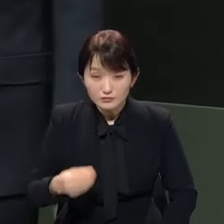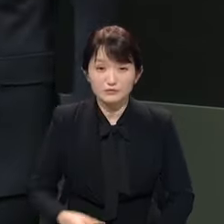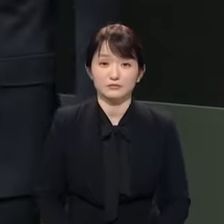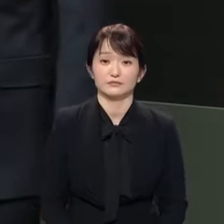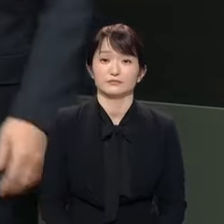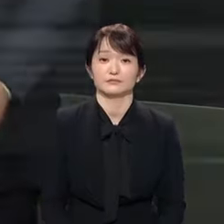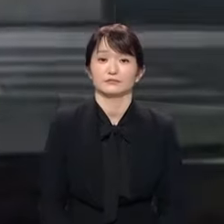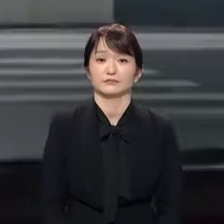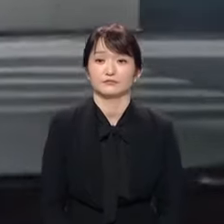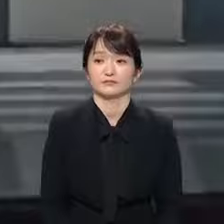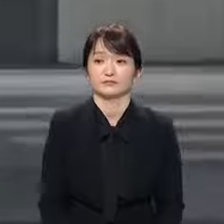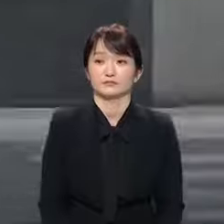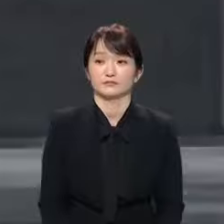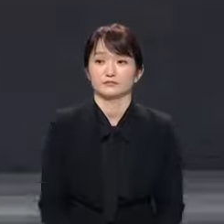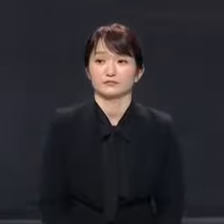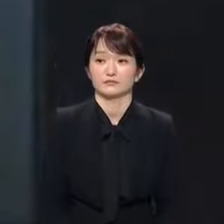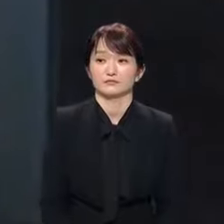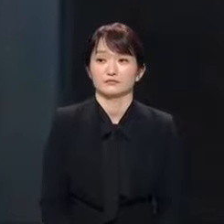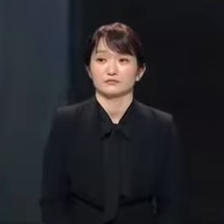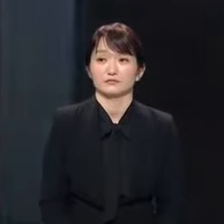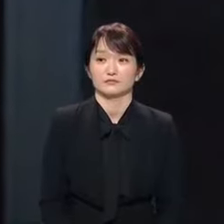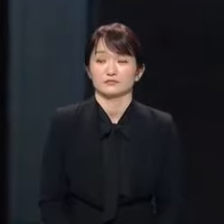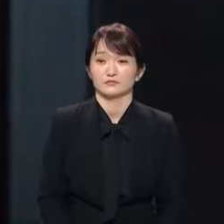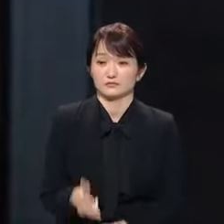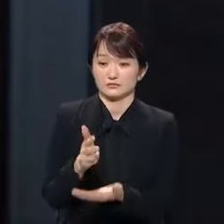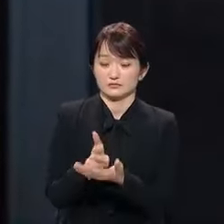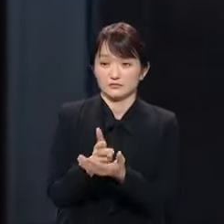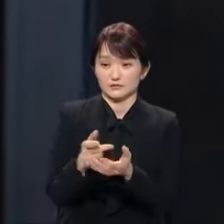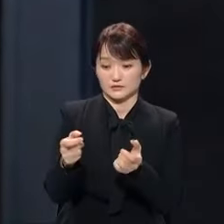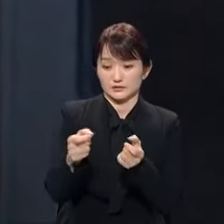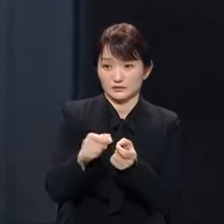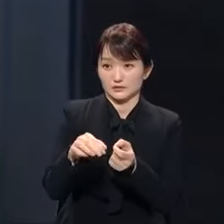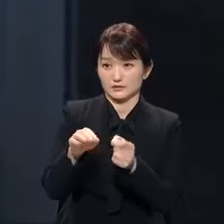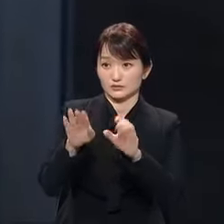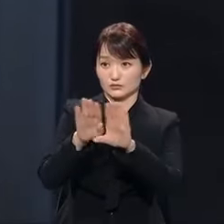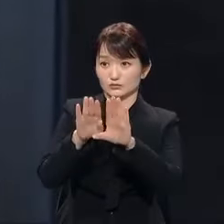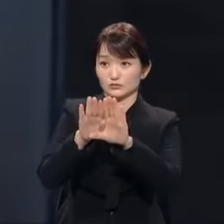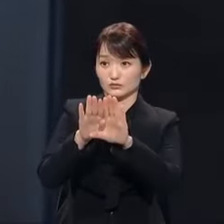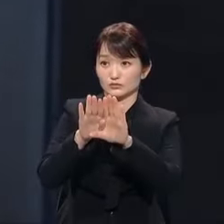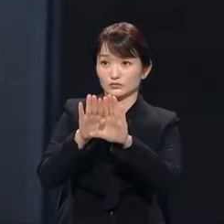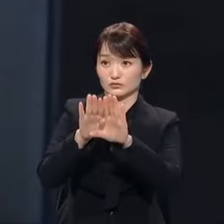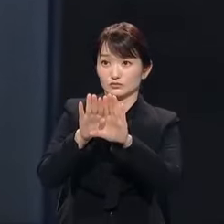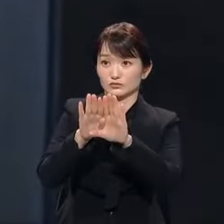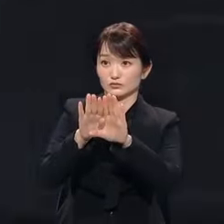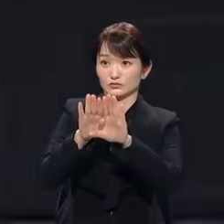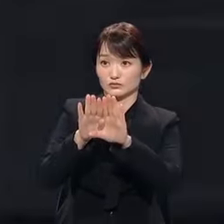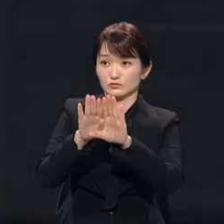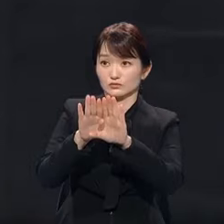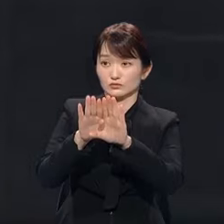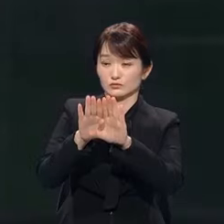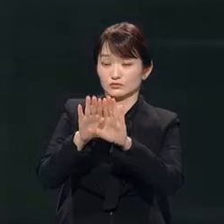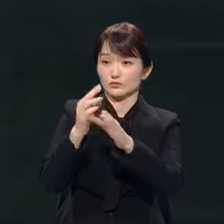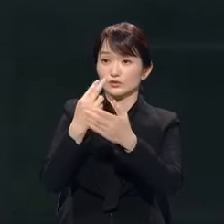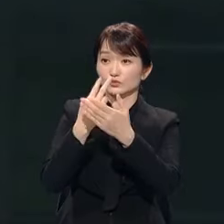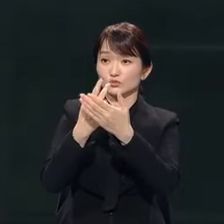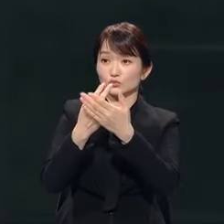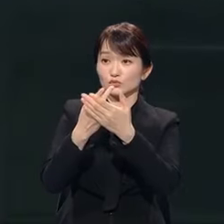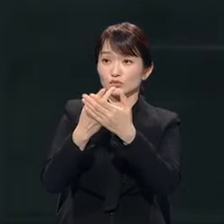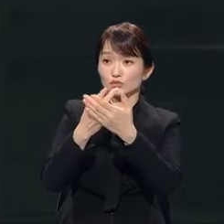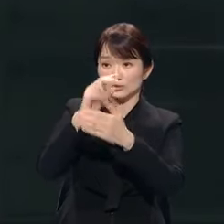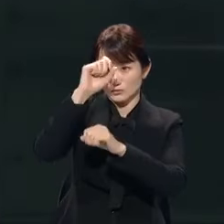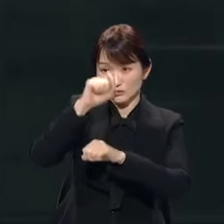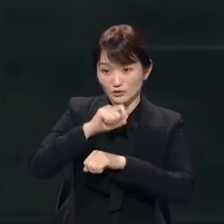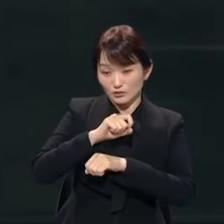만나보시죠. 자, 주차장 입구에 가족, 4인 가족 있는데 자, 유리, 보셨어요? 유리 현관을 그냥